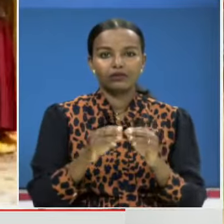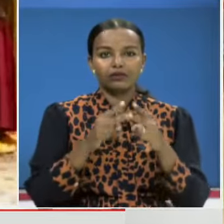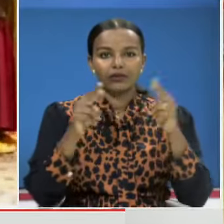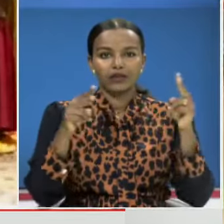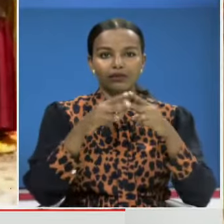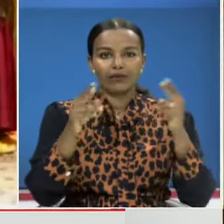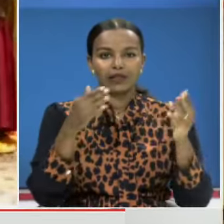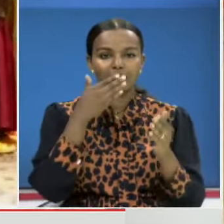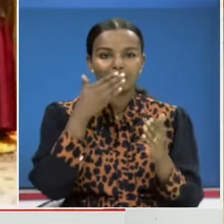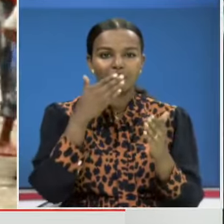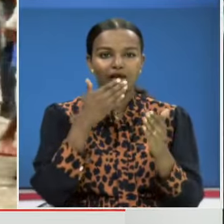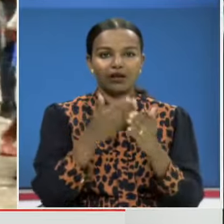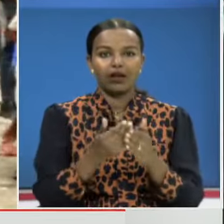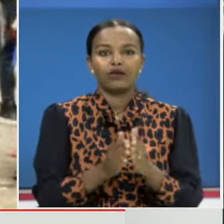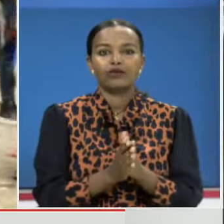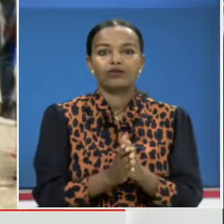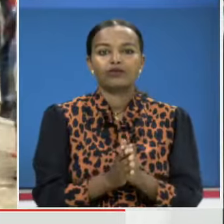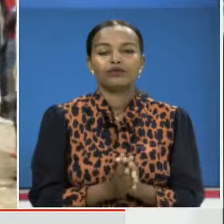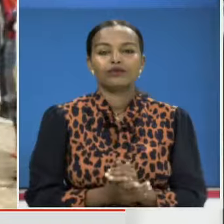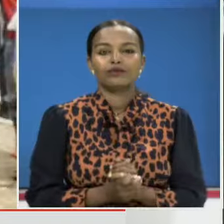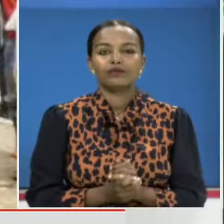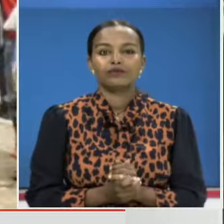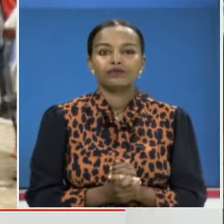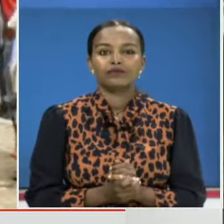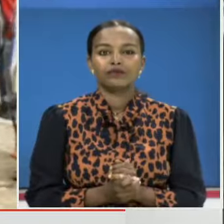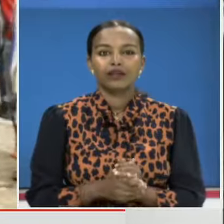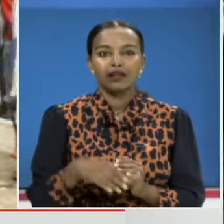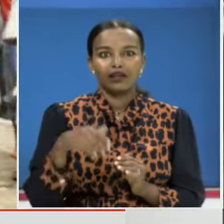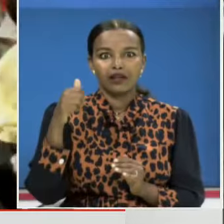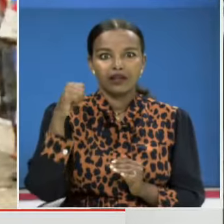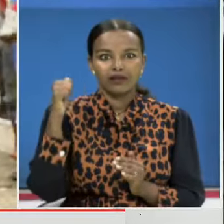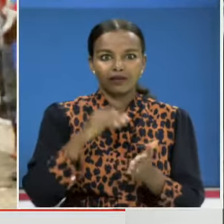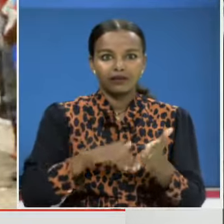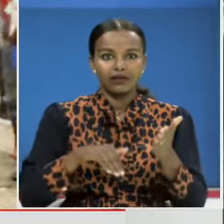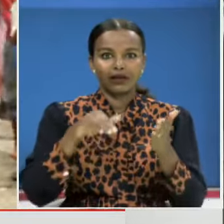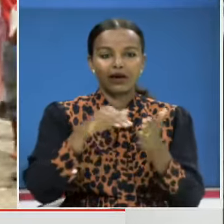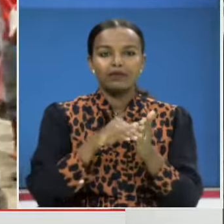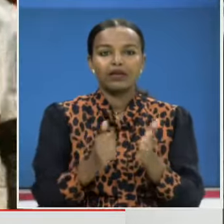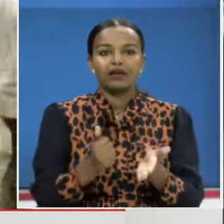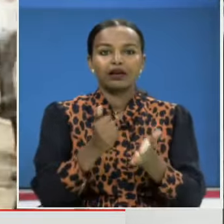እጅግ አመሰግናለሁ። 4 ቤት ይቀራሉ። አሁን ሌላም